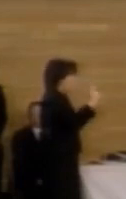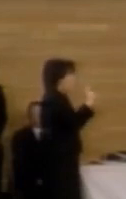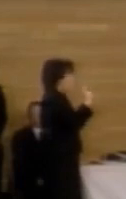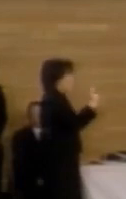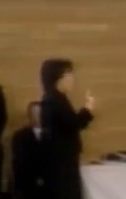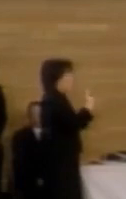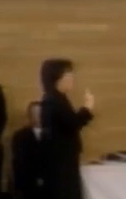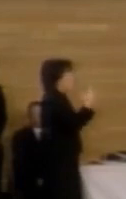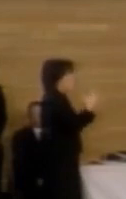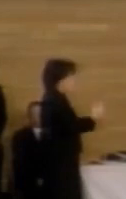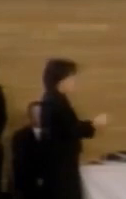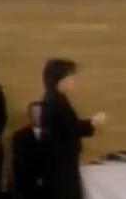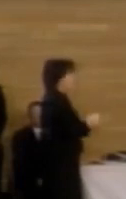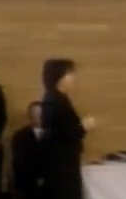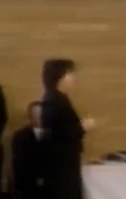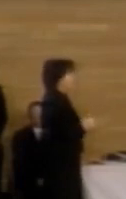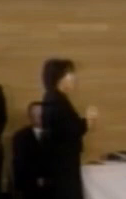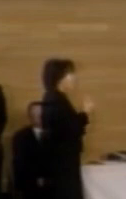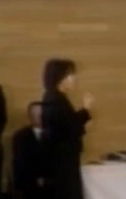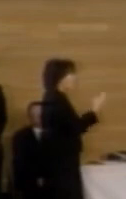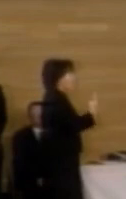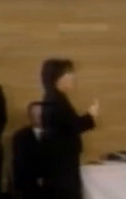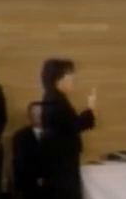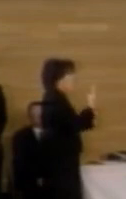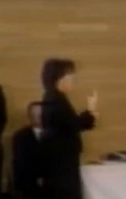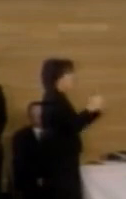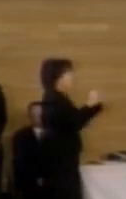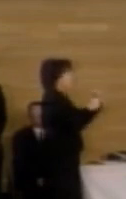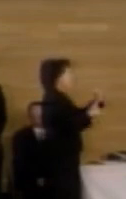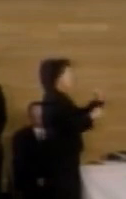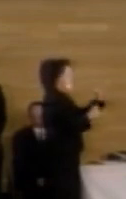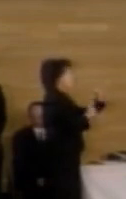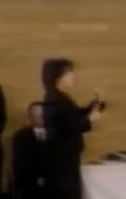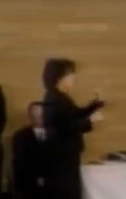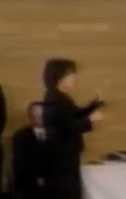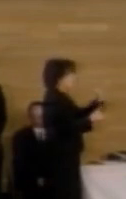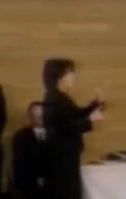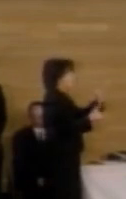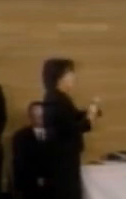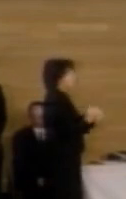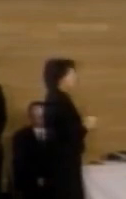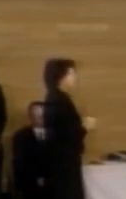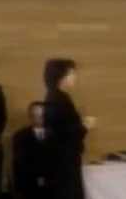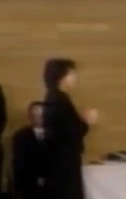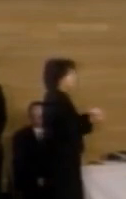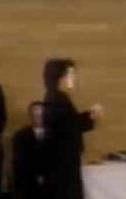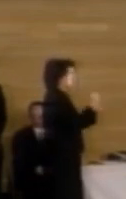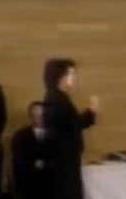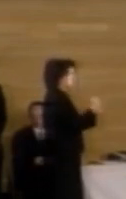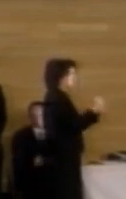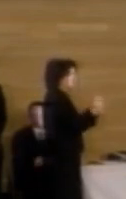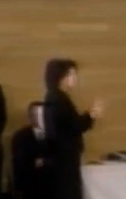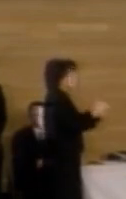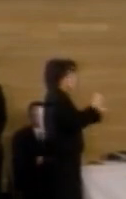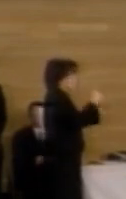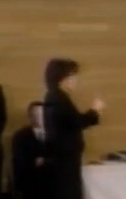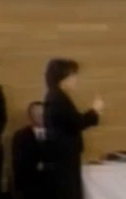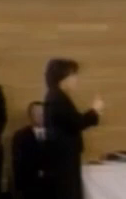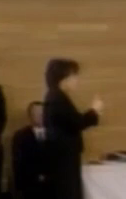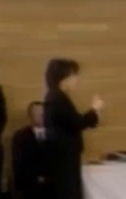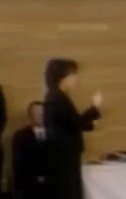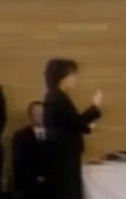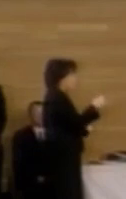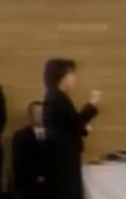。令和4年3月11日復興副大臣新妻秀